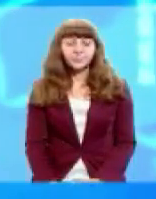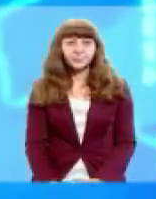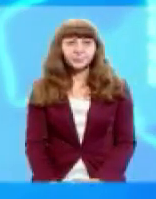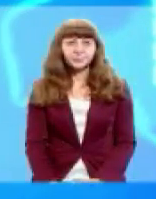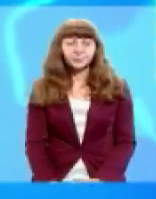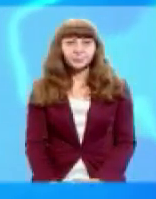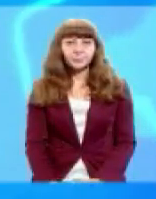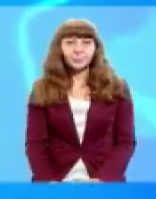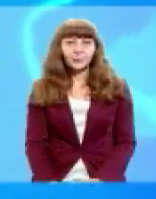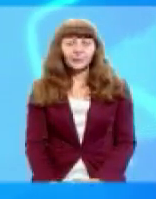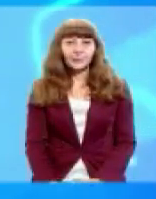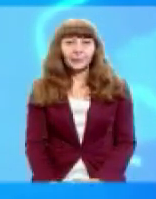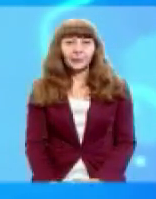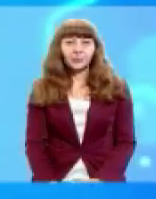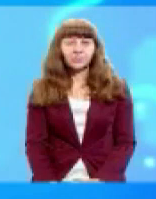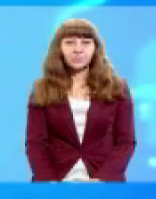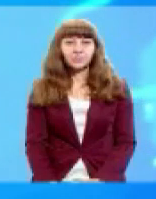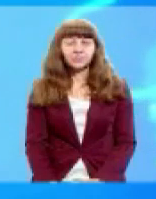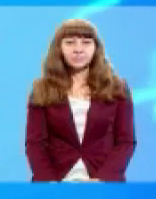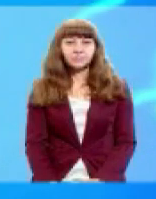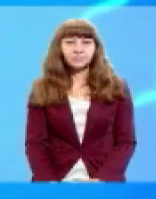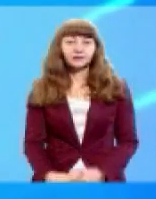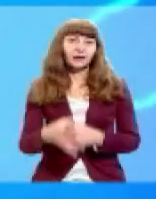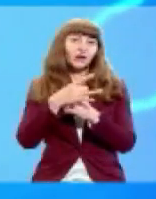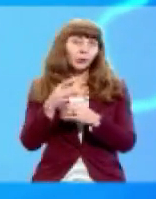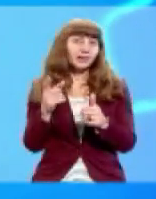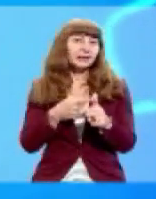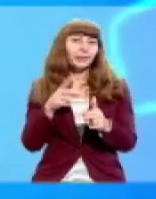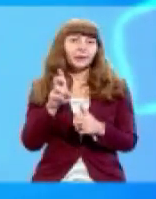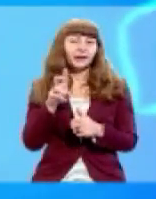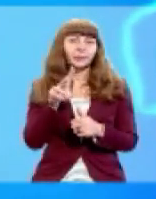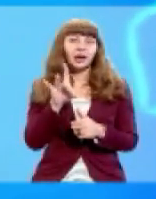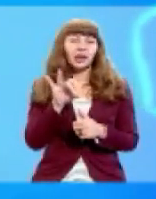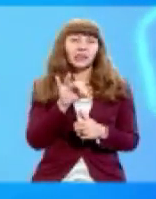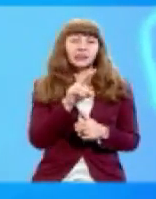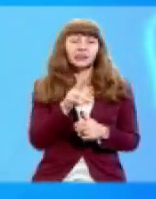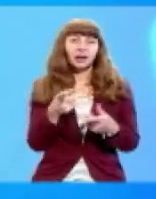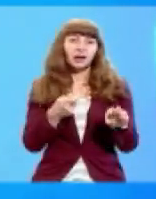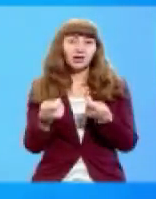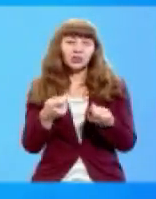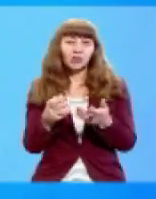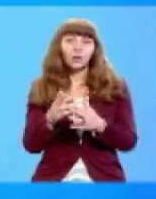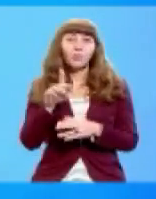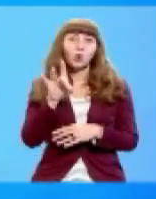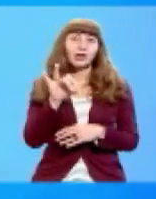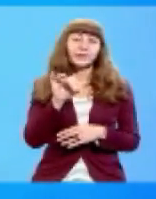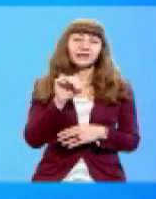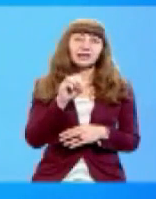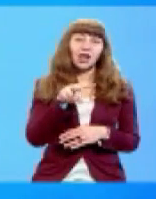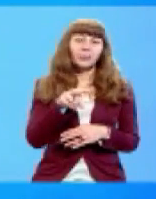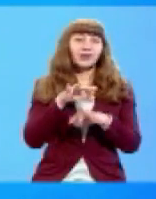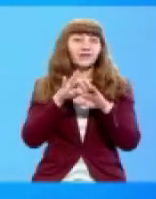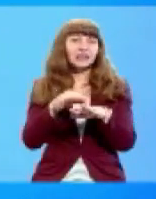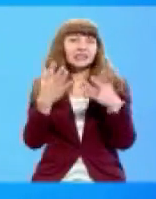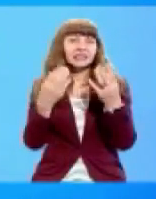Полиметал серіктестігінің ұйымдастыруымен Бейімбет Майлин атындағы ауданда металлург күні атап өтілді. Сала қызметкерлерінің кәсіби